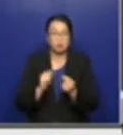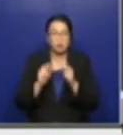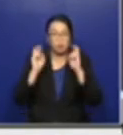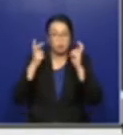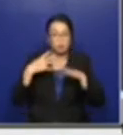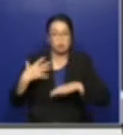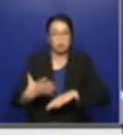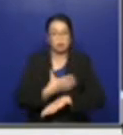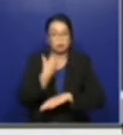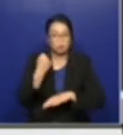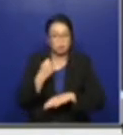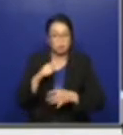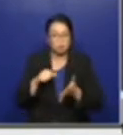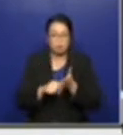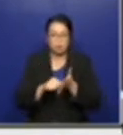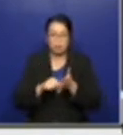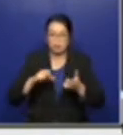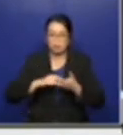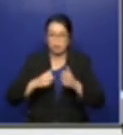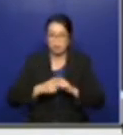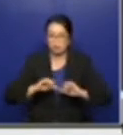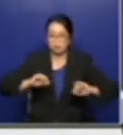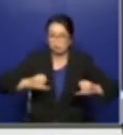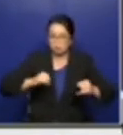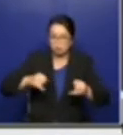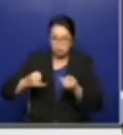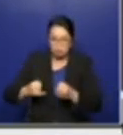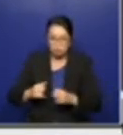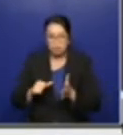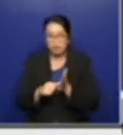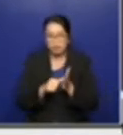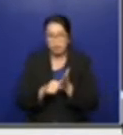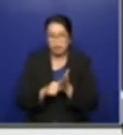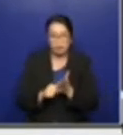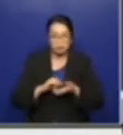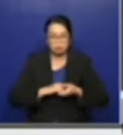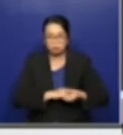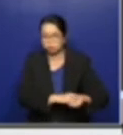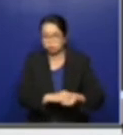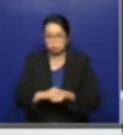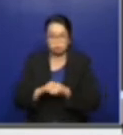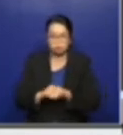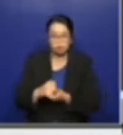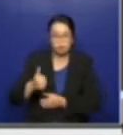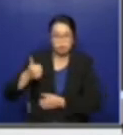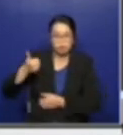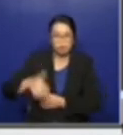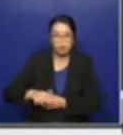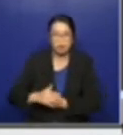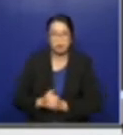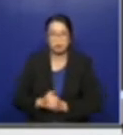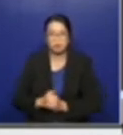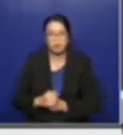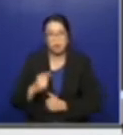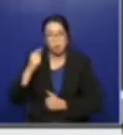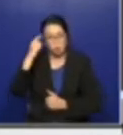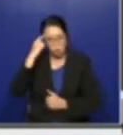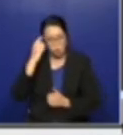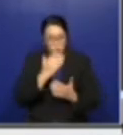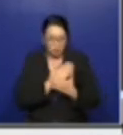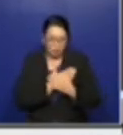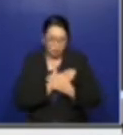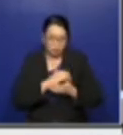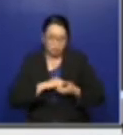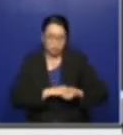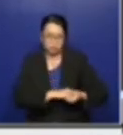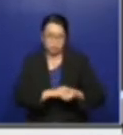อกว่ากลไกในการแก้ไขปัญหาความขัดแย้งโดยสันติวิธีและการรู้รักสามัคคีของ